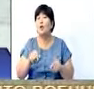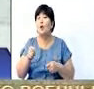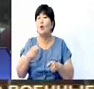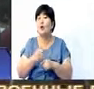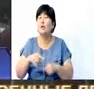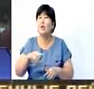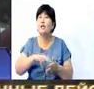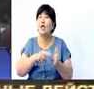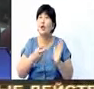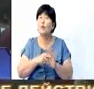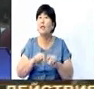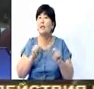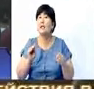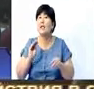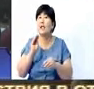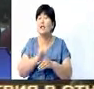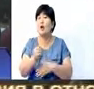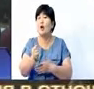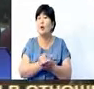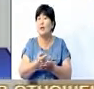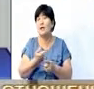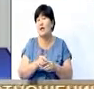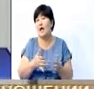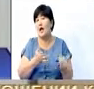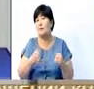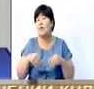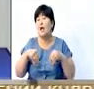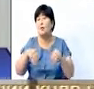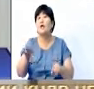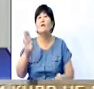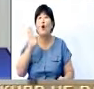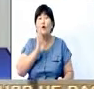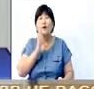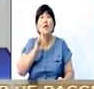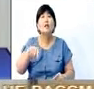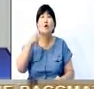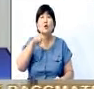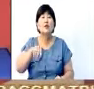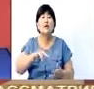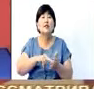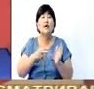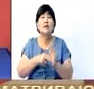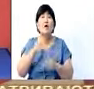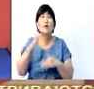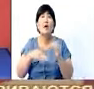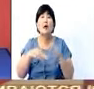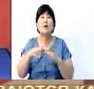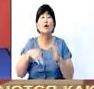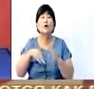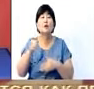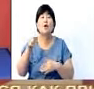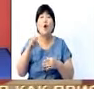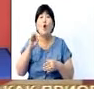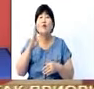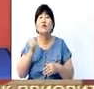Руководство района планирует создать дополнительные резервы для обеспечения поливной водой. В следующем году здесь намечено строительство овощехранилища.